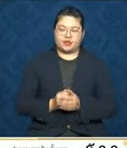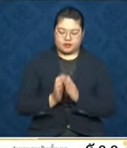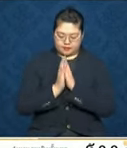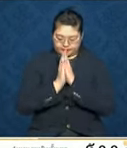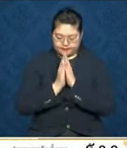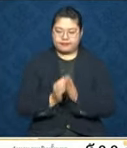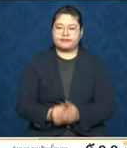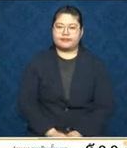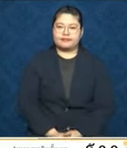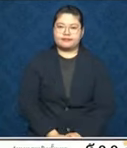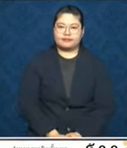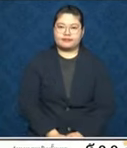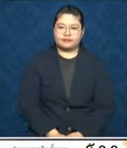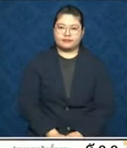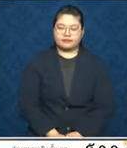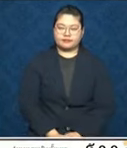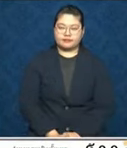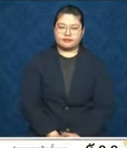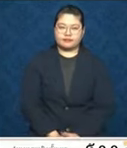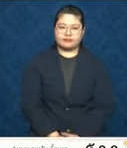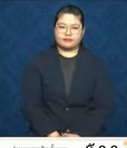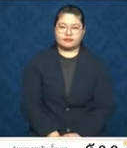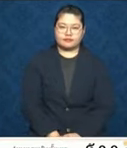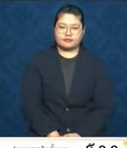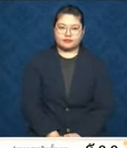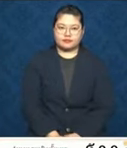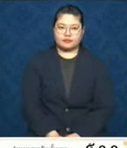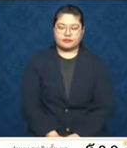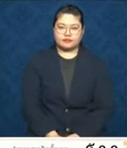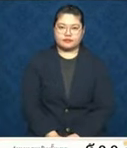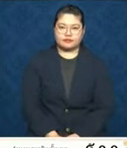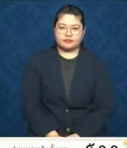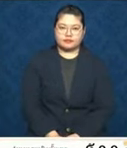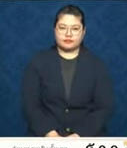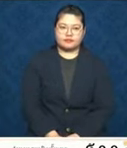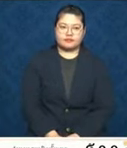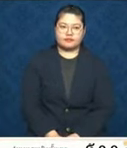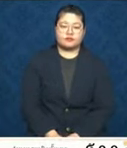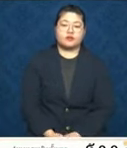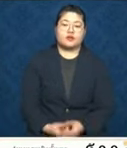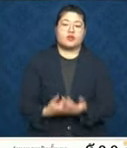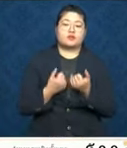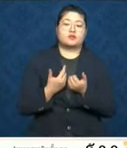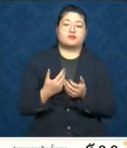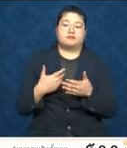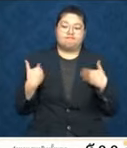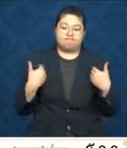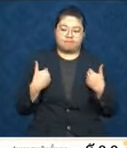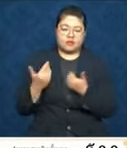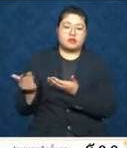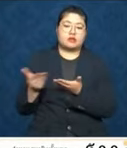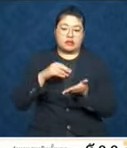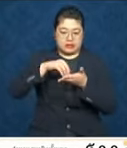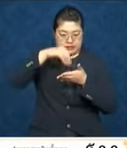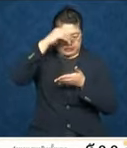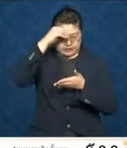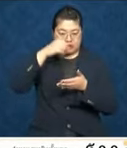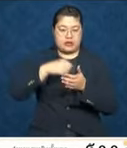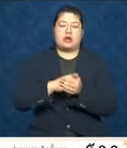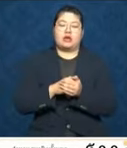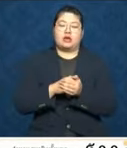ณครับ ครับสภาผู้แทนราษฎรขอต้อนรับคณะนักศึกษาคณะรัฐศาส